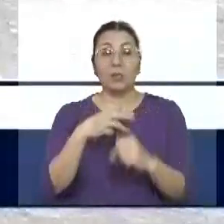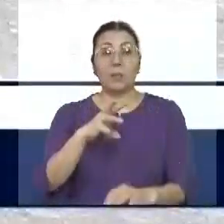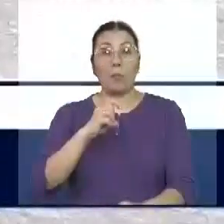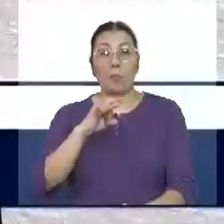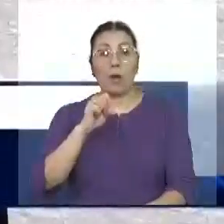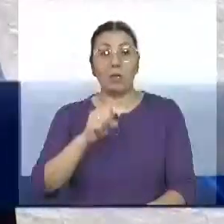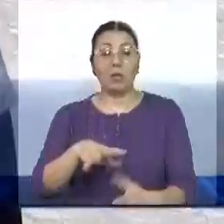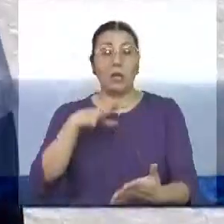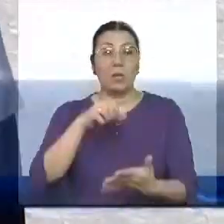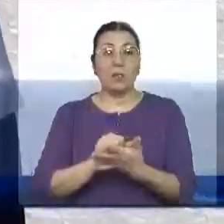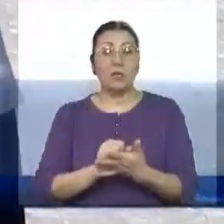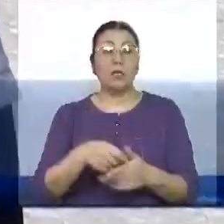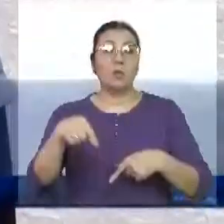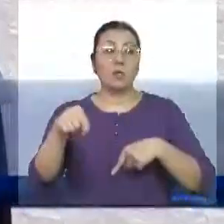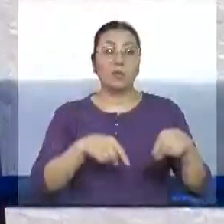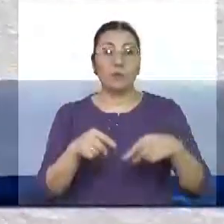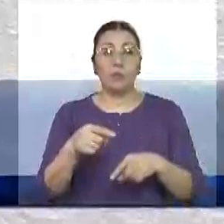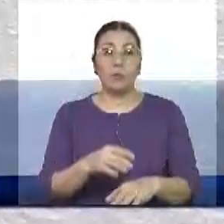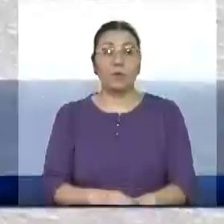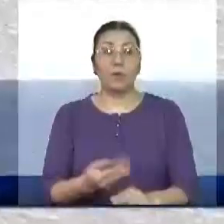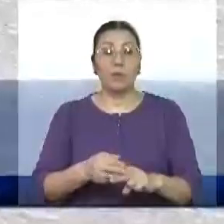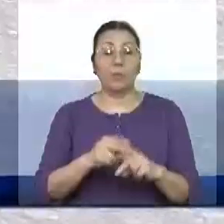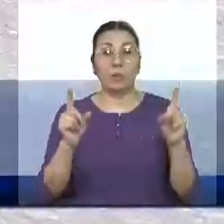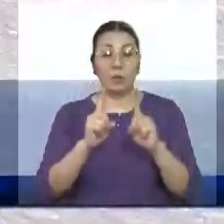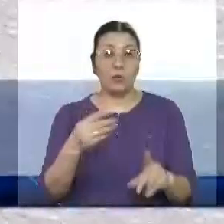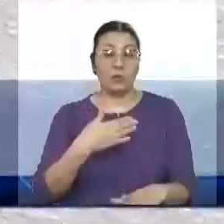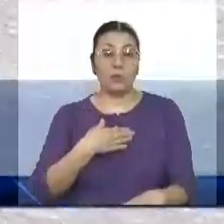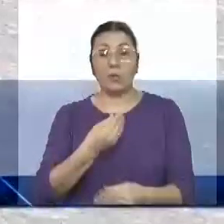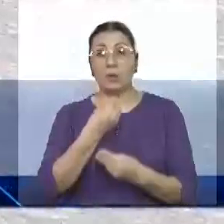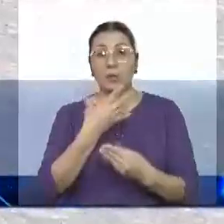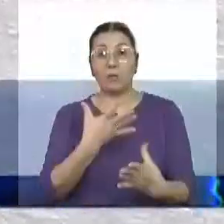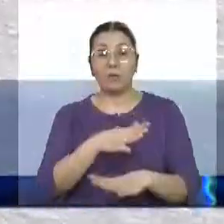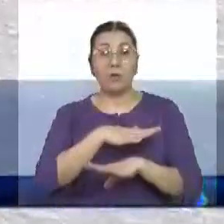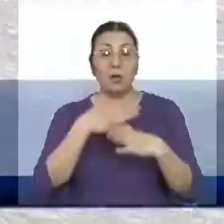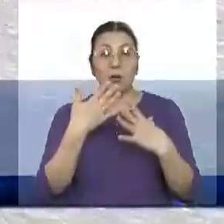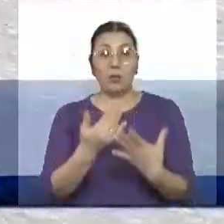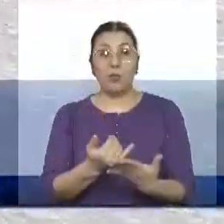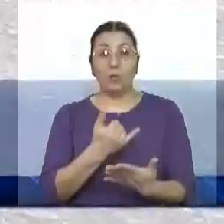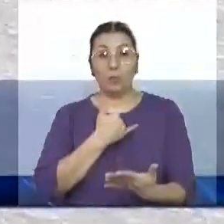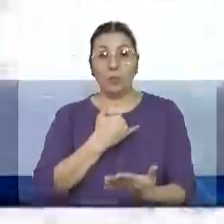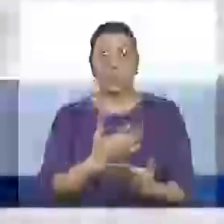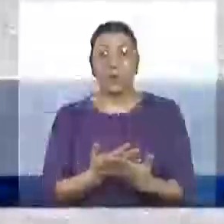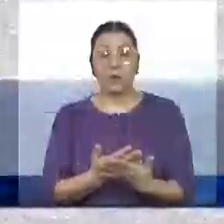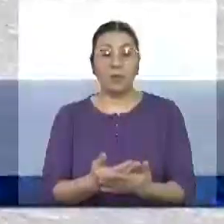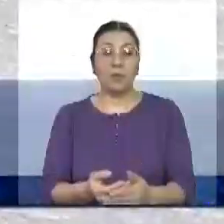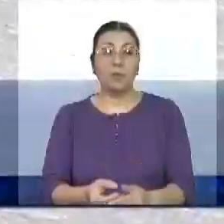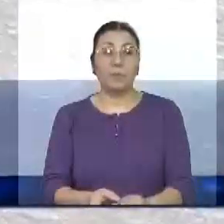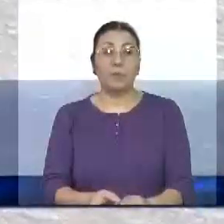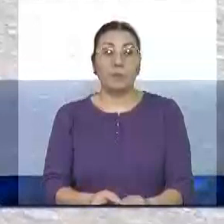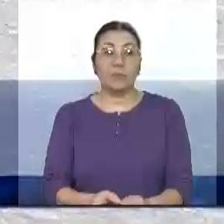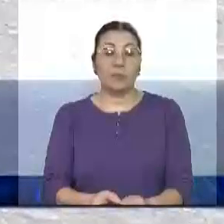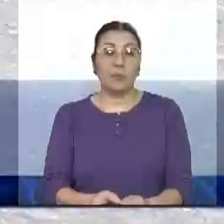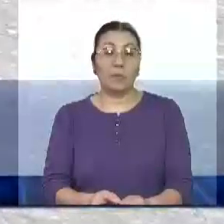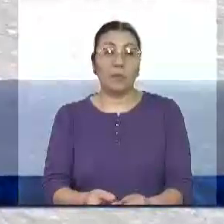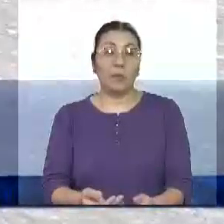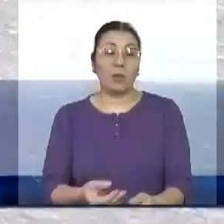Я занимаюсь футболом, потому что мне это очень нравится, и больше у меня получается этот спорт. При футболе, когда